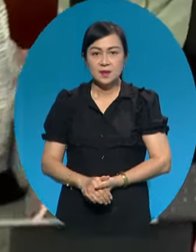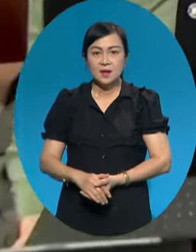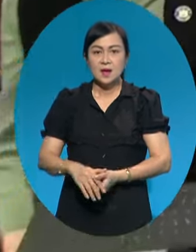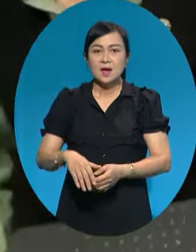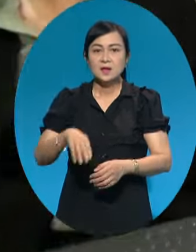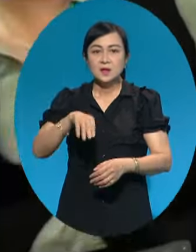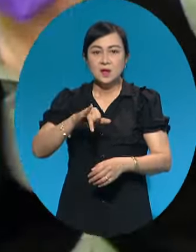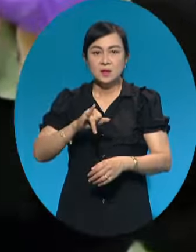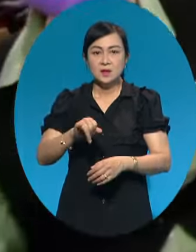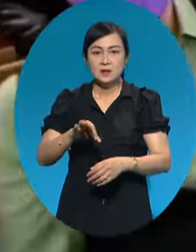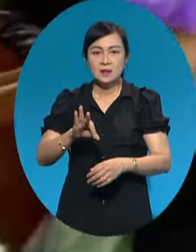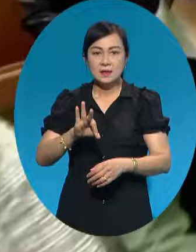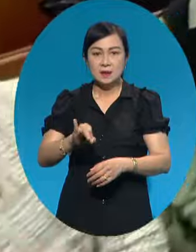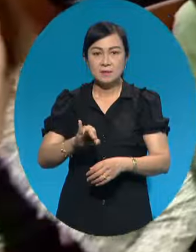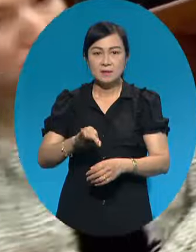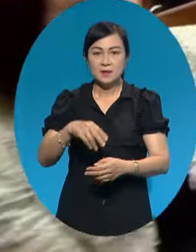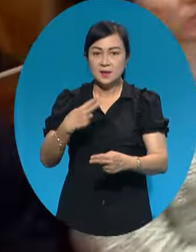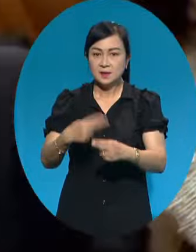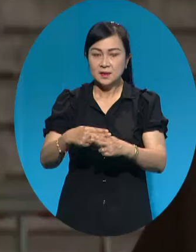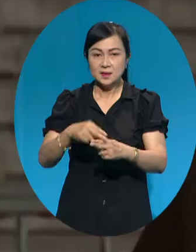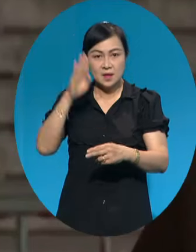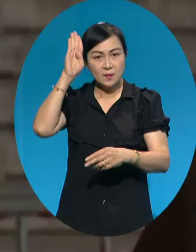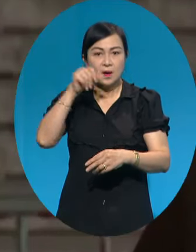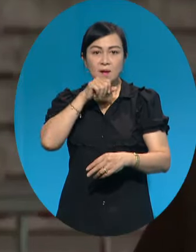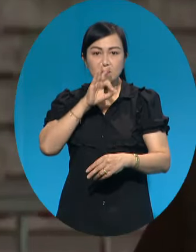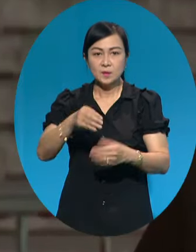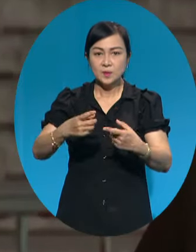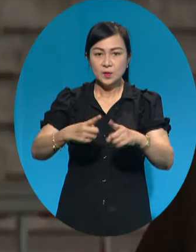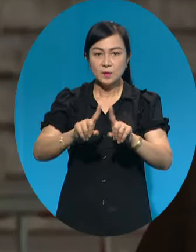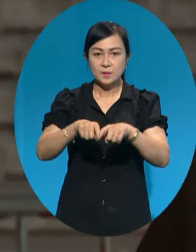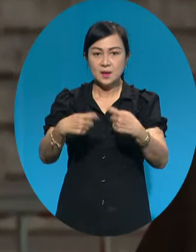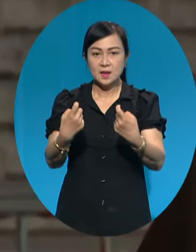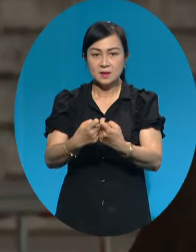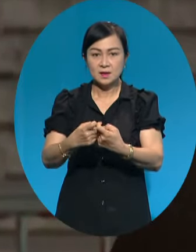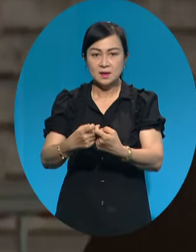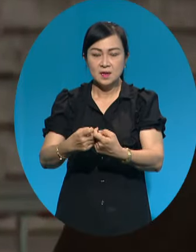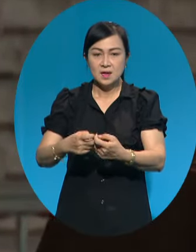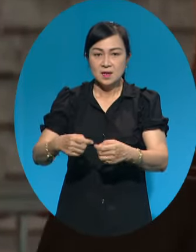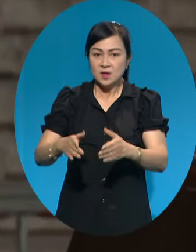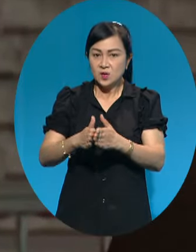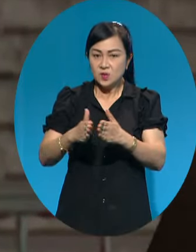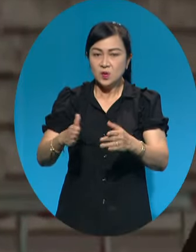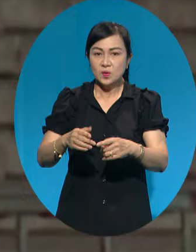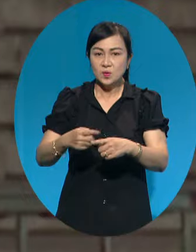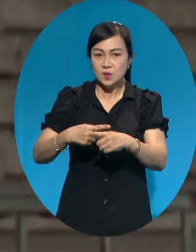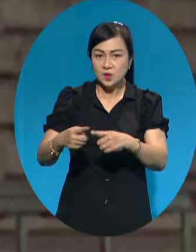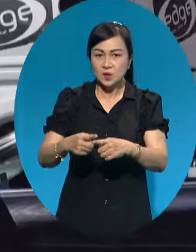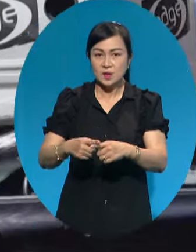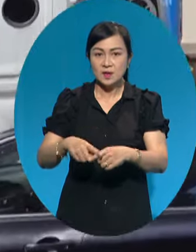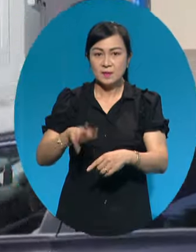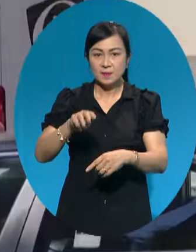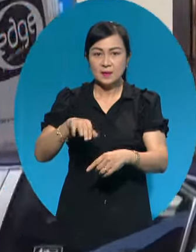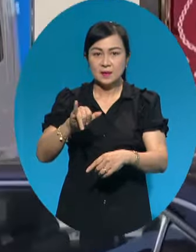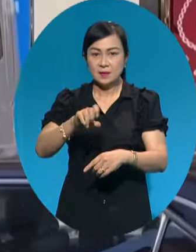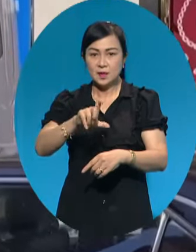lý bang New York Letitia James đứng tên, cáo buộc ông Trump và các doanh nghiệp gia đình của ông phóng đại giá trị tài sản ròng của ông lên tới 3,6